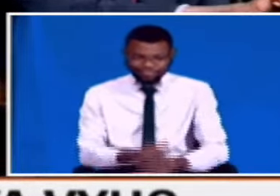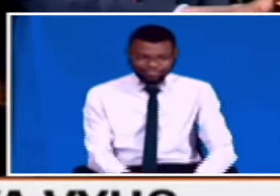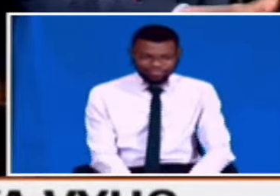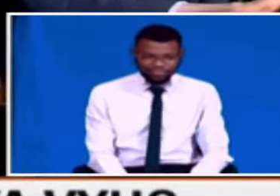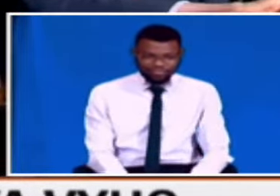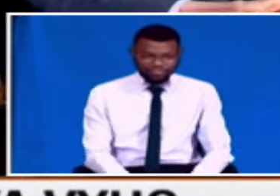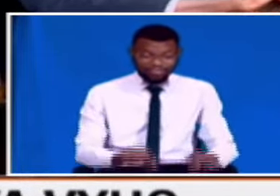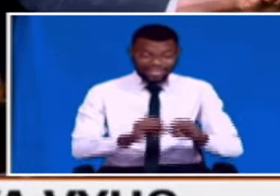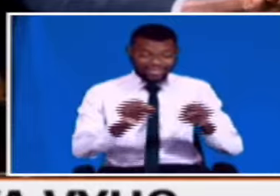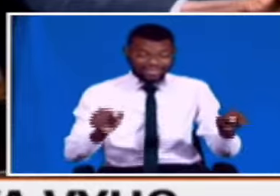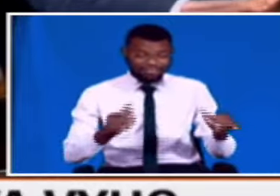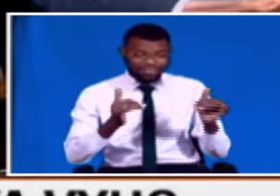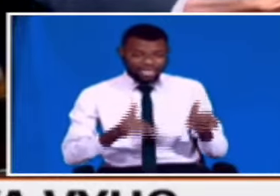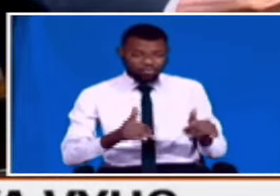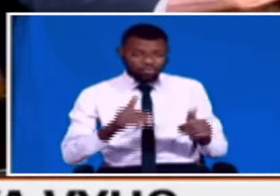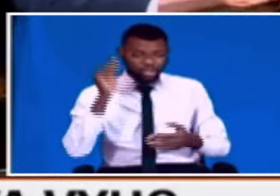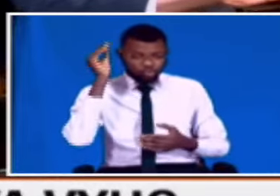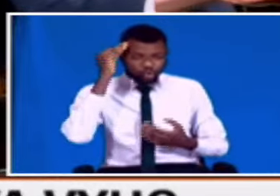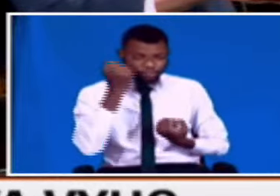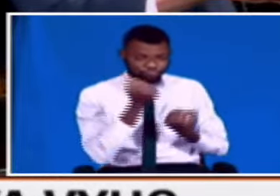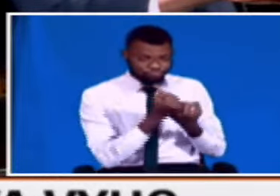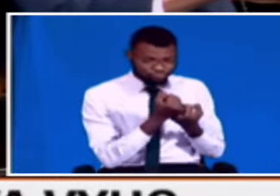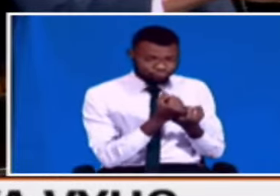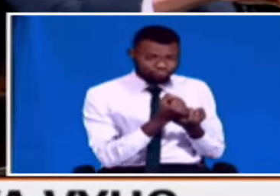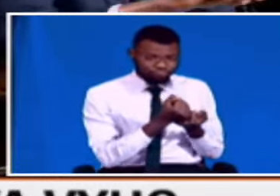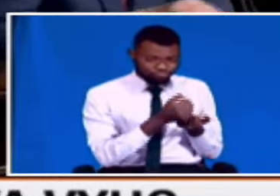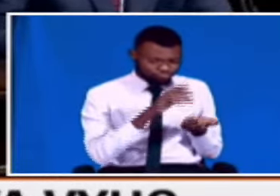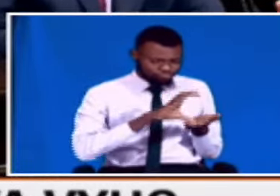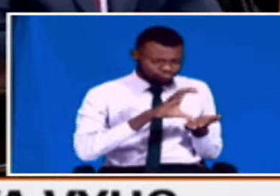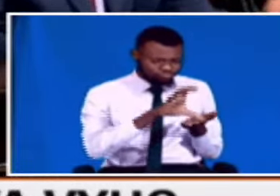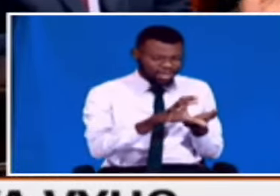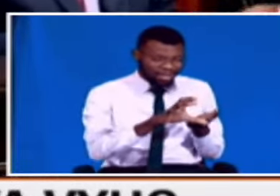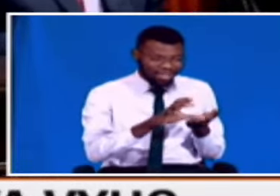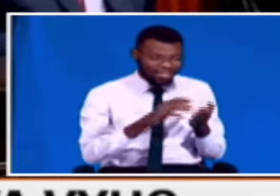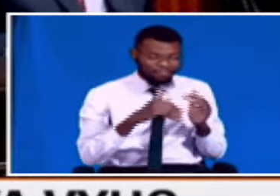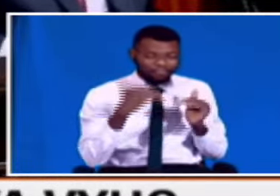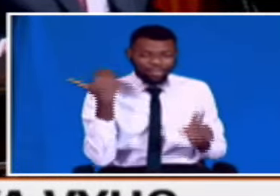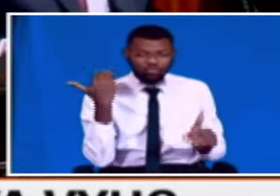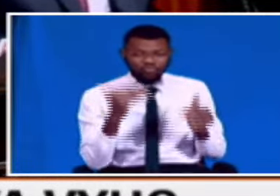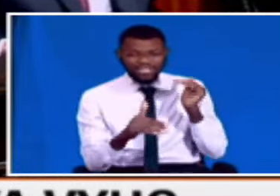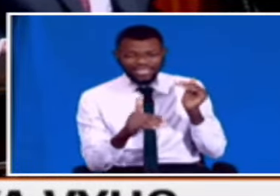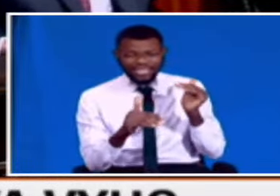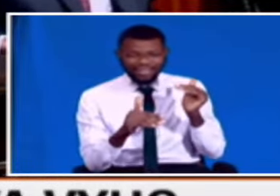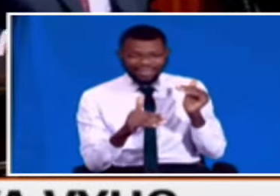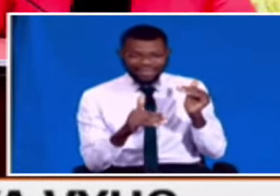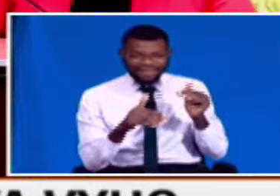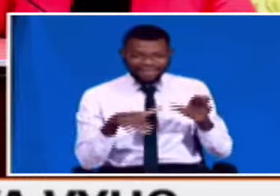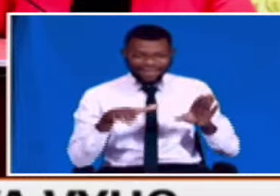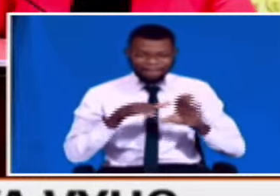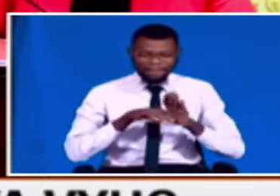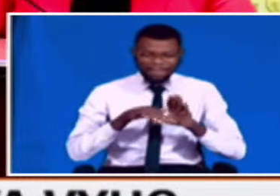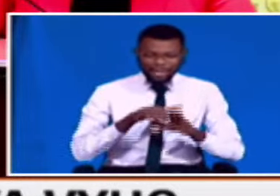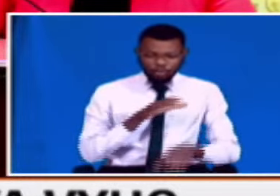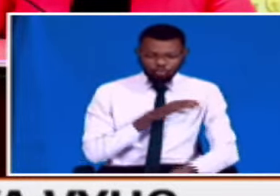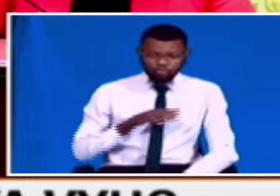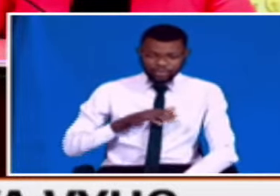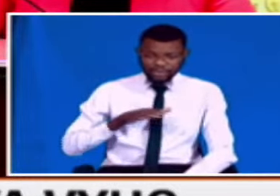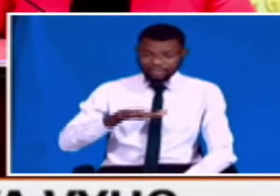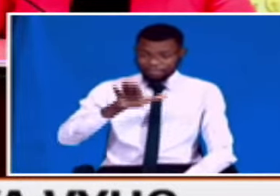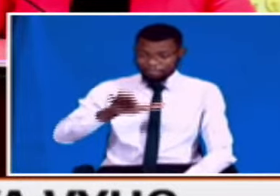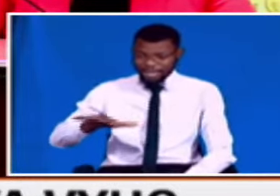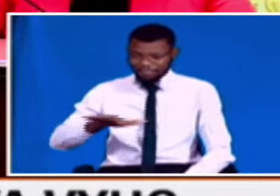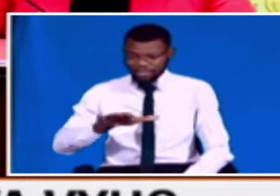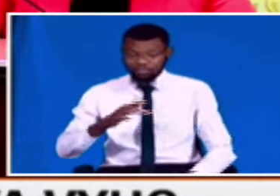Mfumo mpya wa ufadhili wa elimu ya wanafunzi wa vyuo imezua tumbo joto miongoni mwa wanachama wa kamati ya elimu ya bunge la